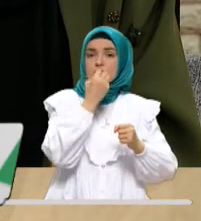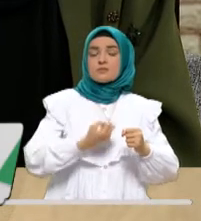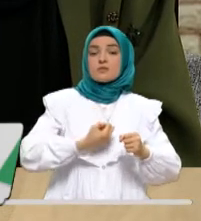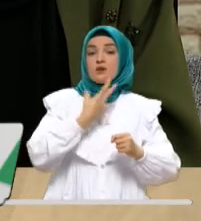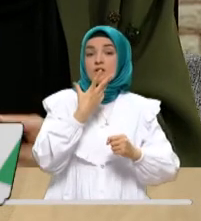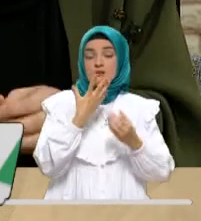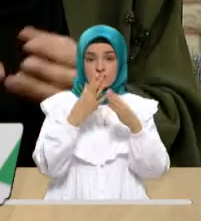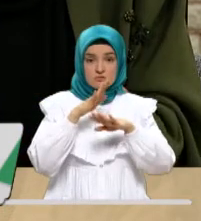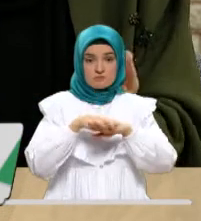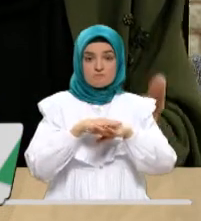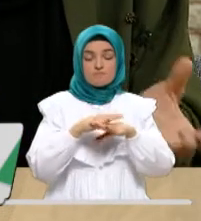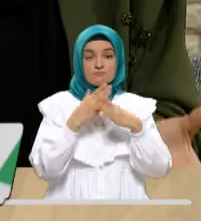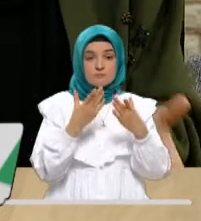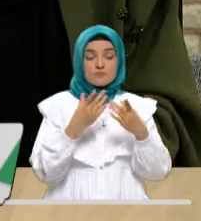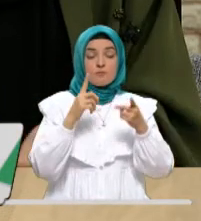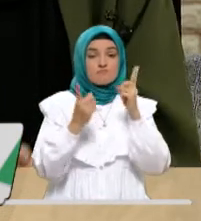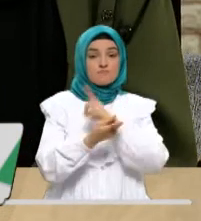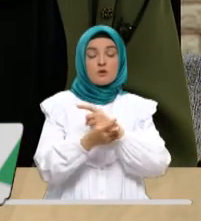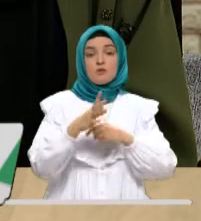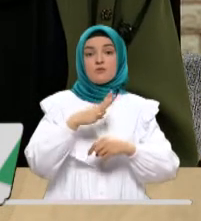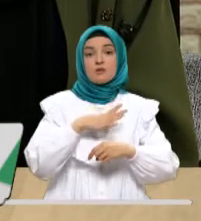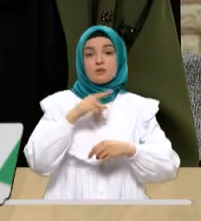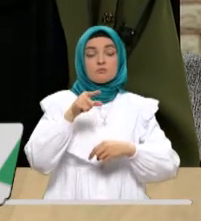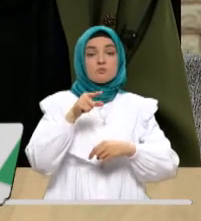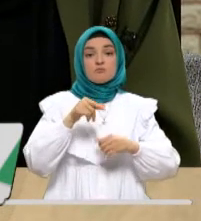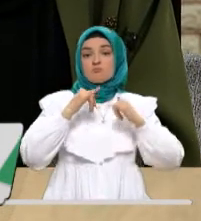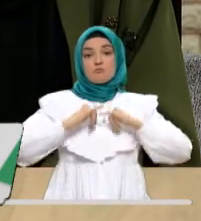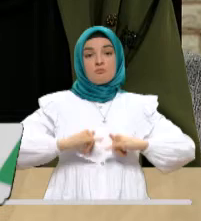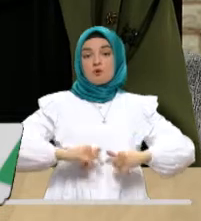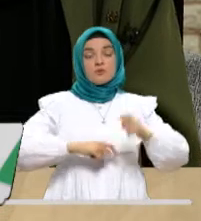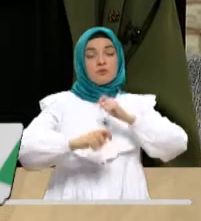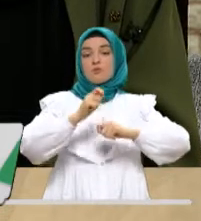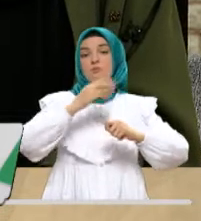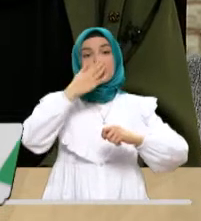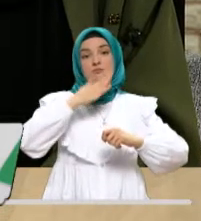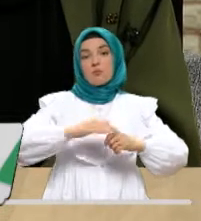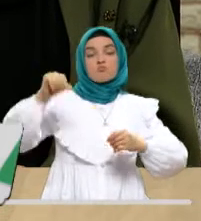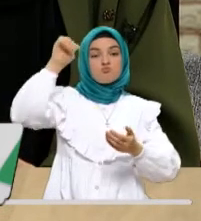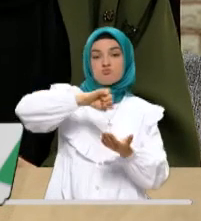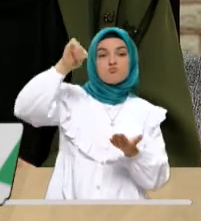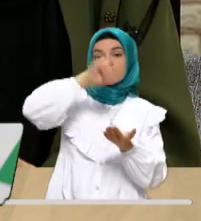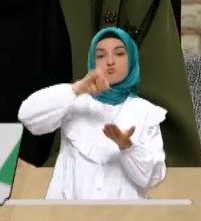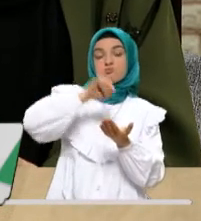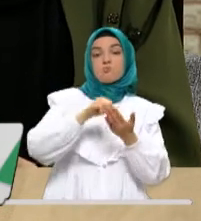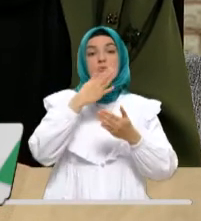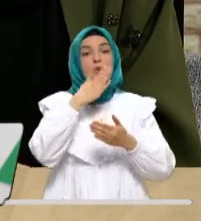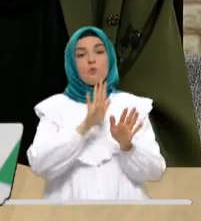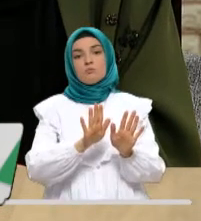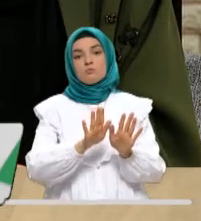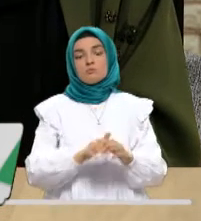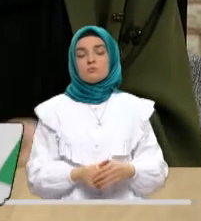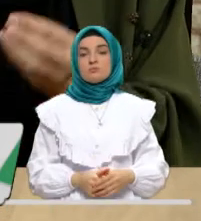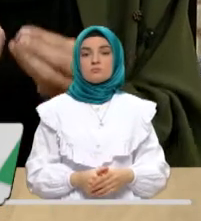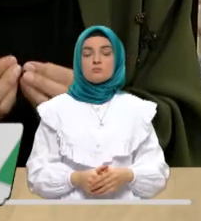maddelerden biri. Siz bunu nasıl gönül rahatlığıyla böyle rahat kullanıyorsunuz? Boca edebilirsiniz. Boca her edebilirsiniz. Yere, alabilirsiniz belki ama ne